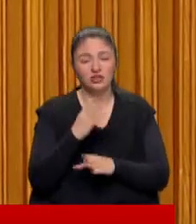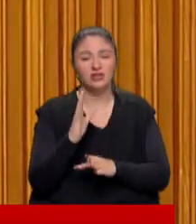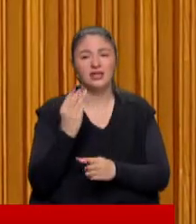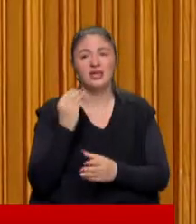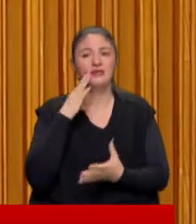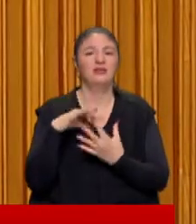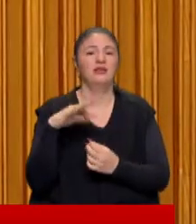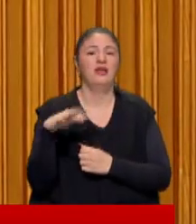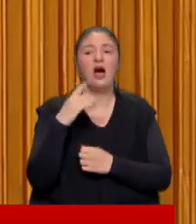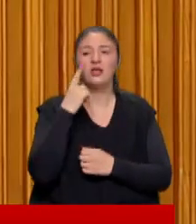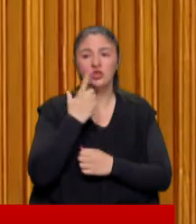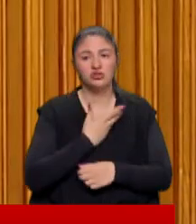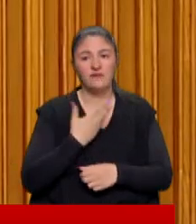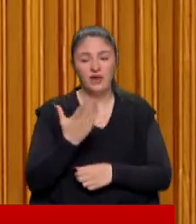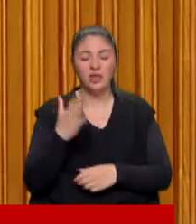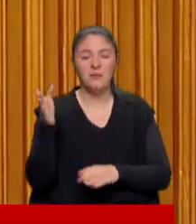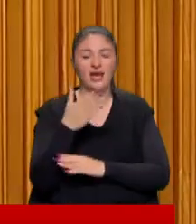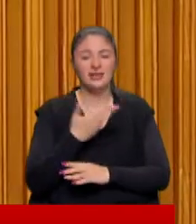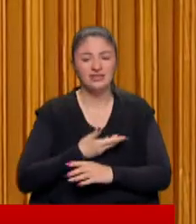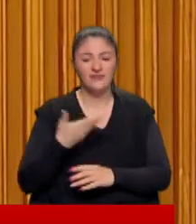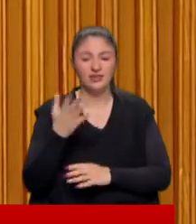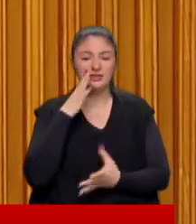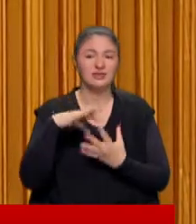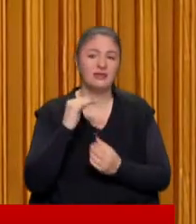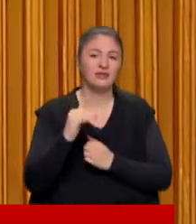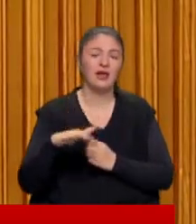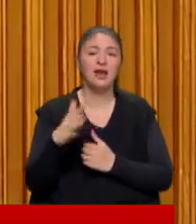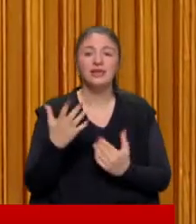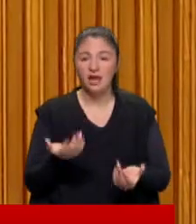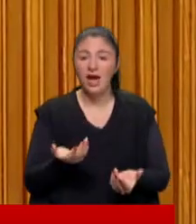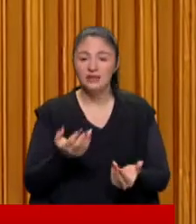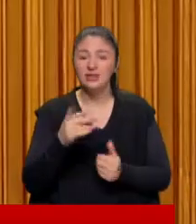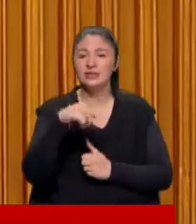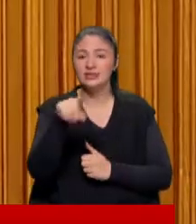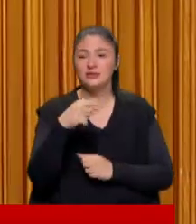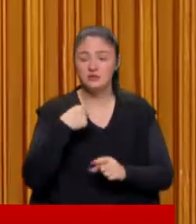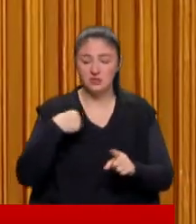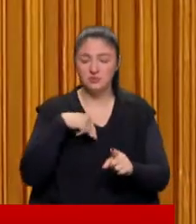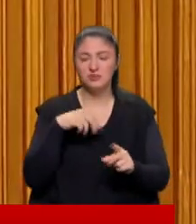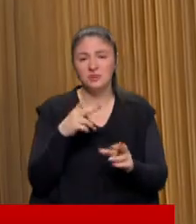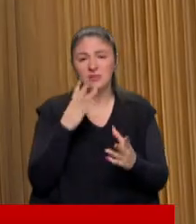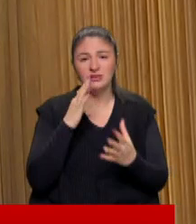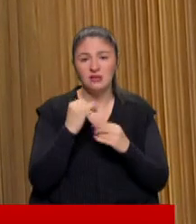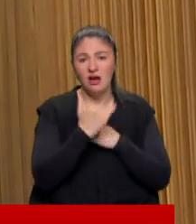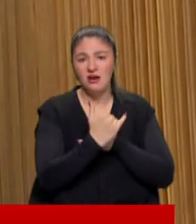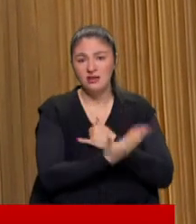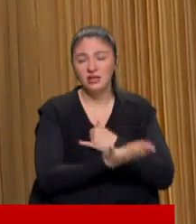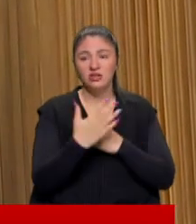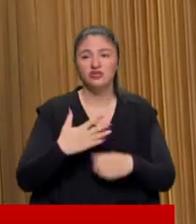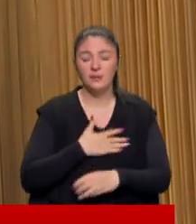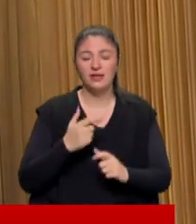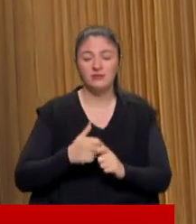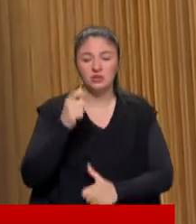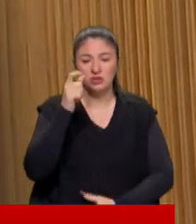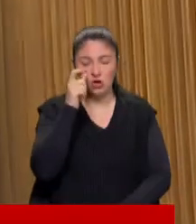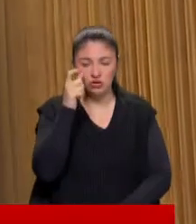iyi insanlar. Atatürk'ü seven, bayrağını seven insanlar. Yani sizin bizim gibi insanlar. CHP Genel Başkanı Özgür